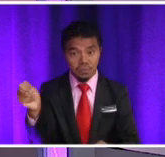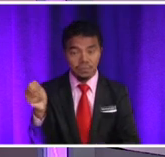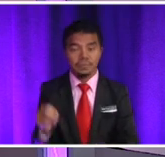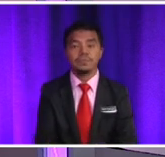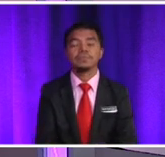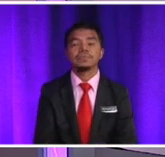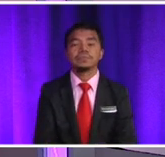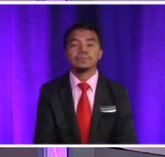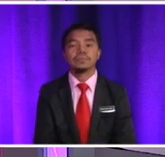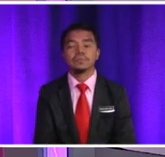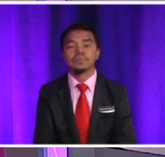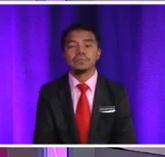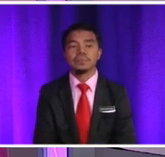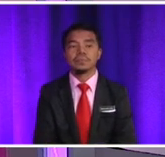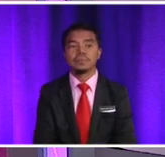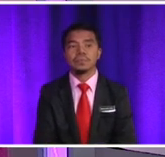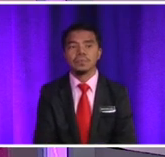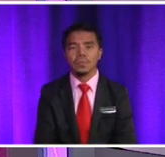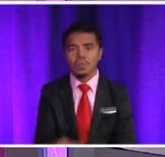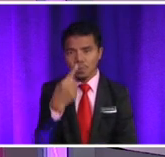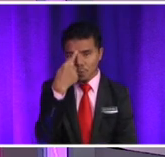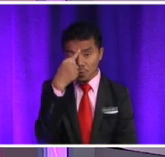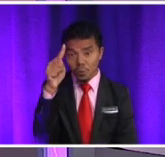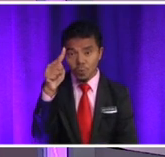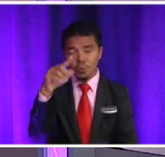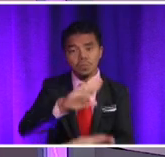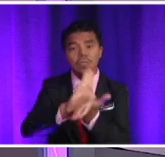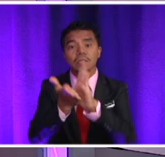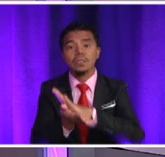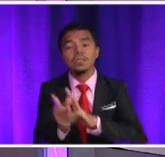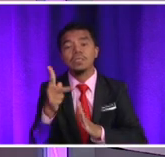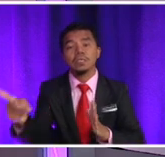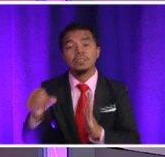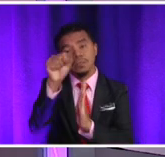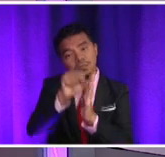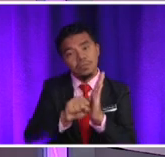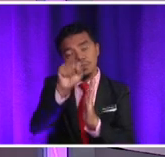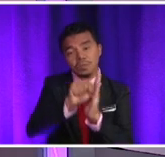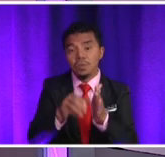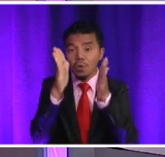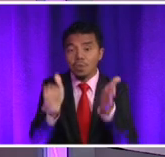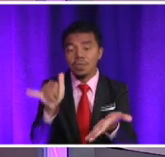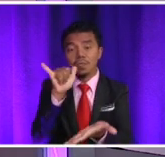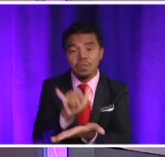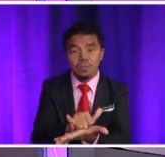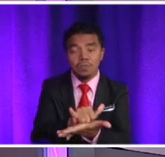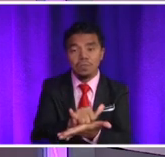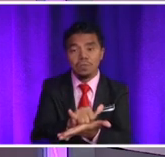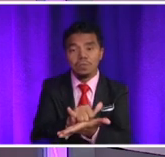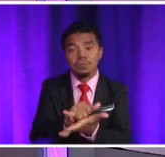untuk ini pula untuk menjadikan seseorang itu seorang Usahawan mereka perlu ada beberapa ciri yaitu